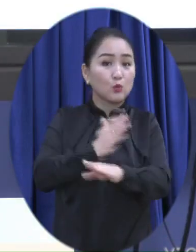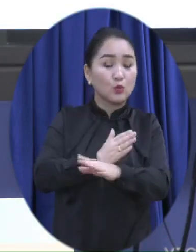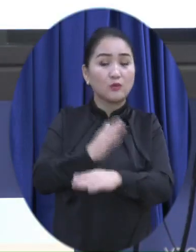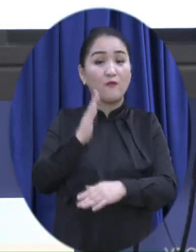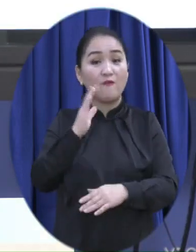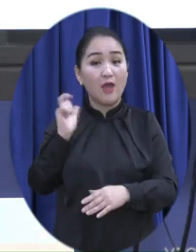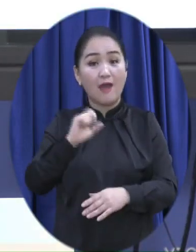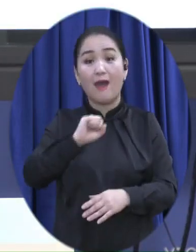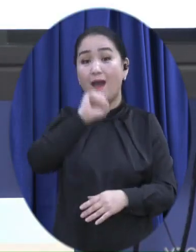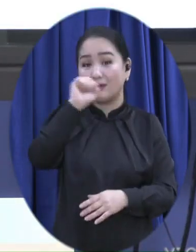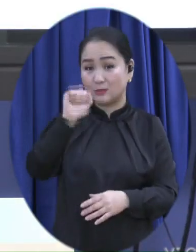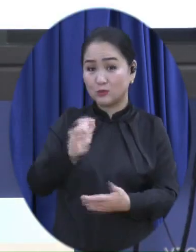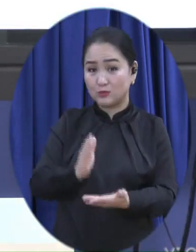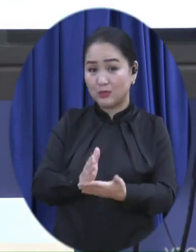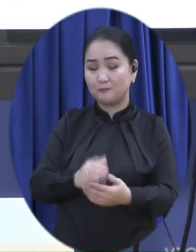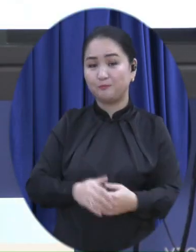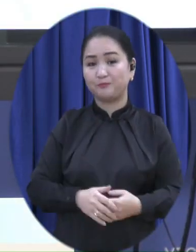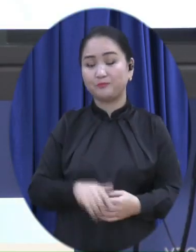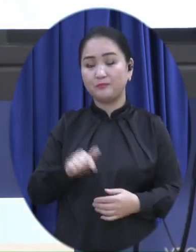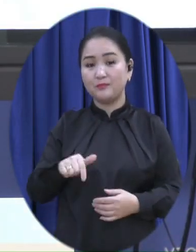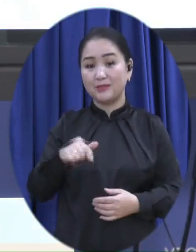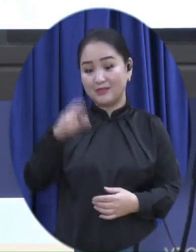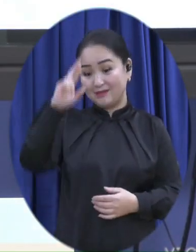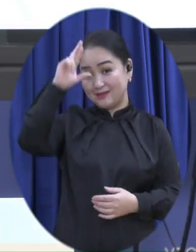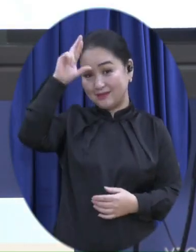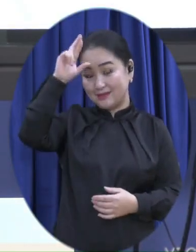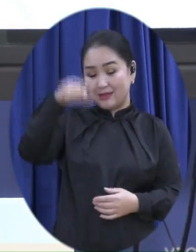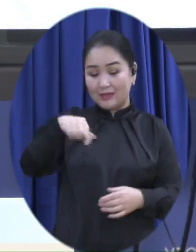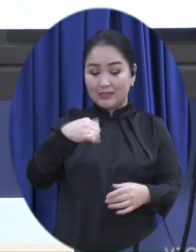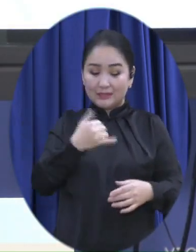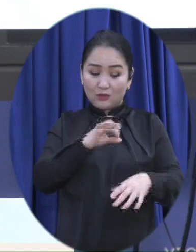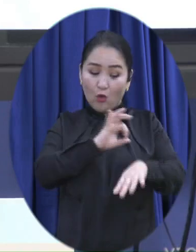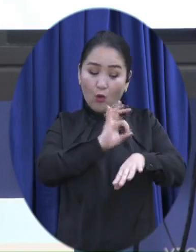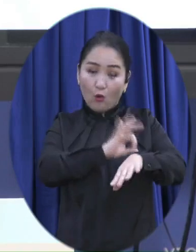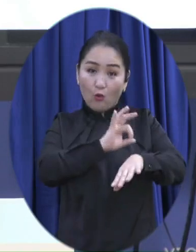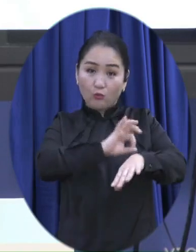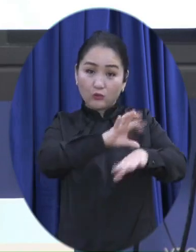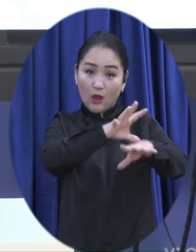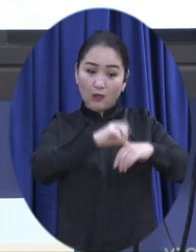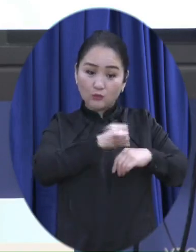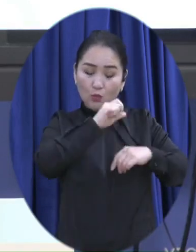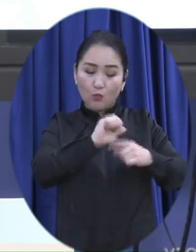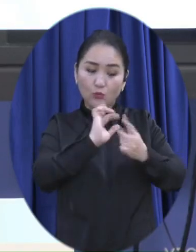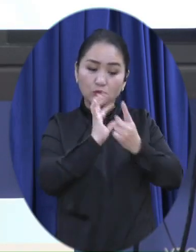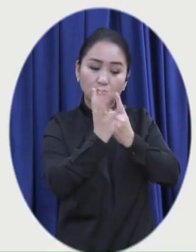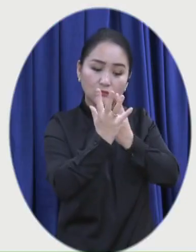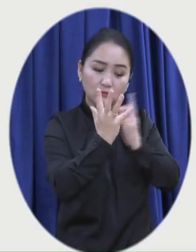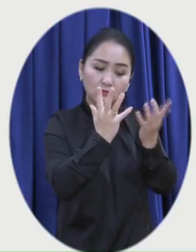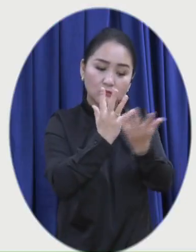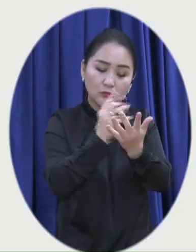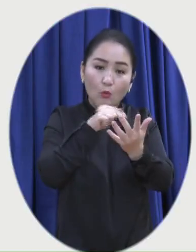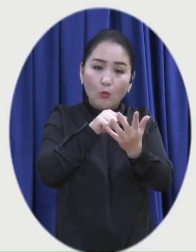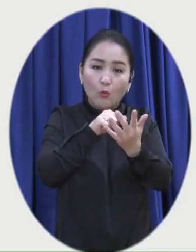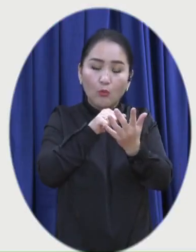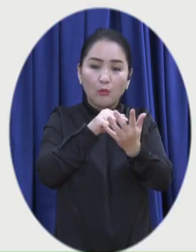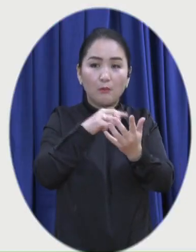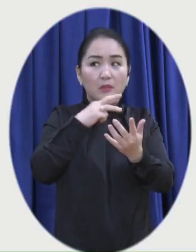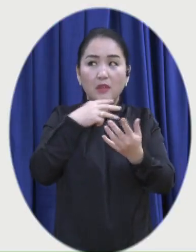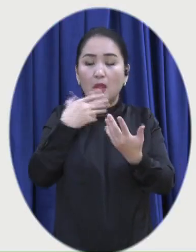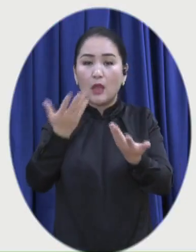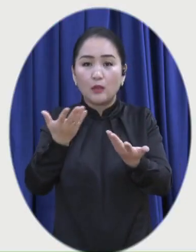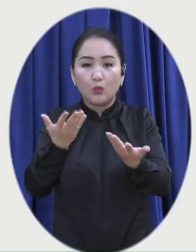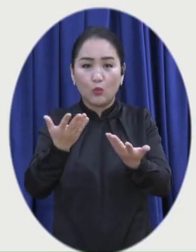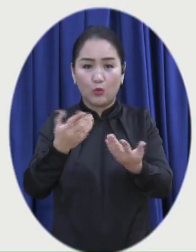Тэгэхээр энэ одоо манай батлагдсан тохиолдлууд зарим нь бас хавдталсан хүнээ хэлэхгүй байх асуудал гарч ирж байна. Бидний